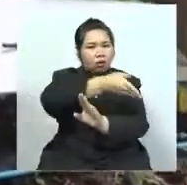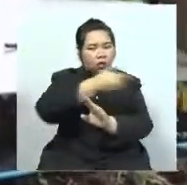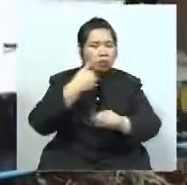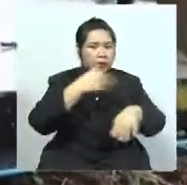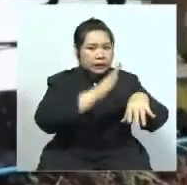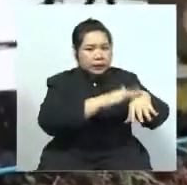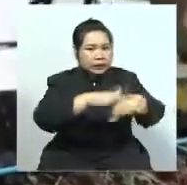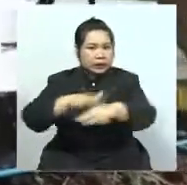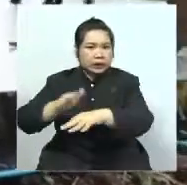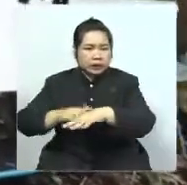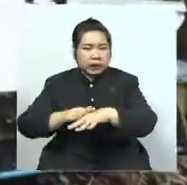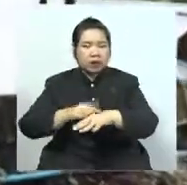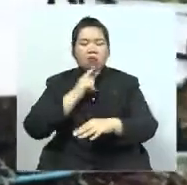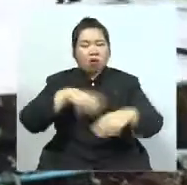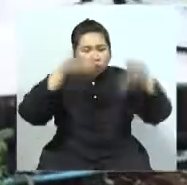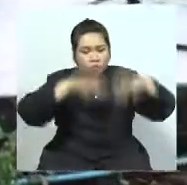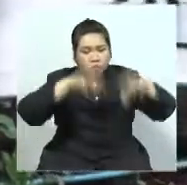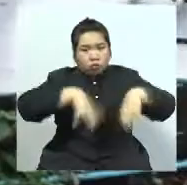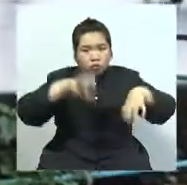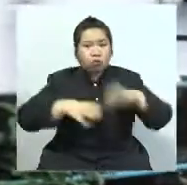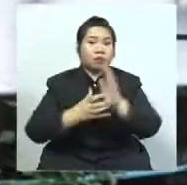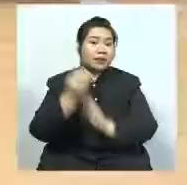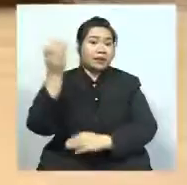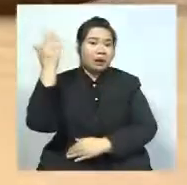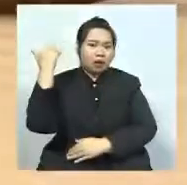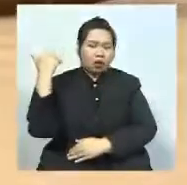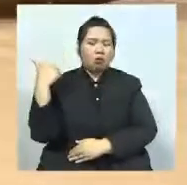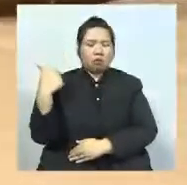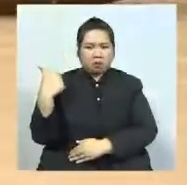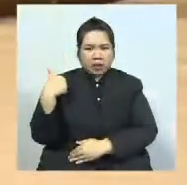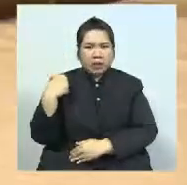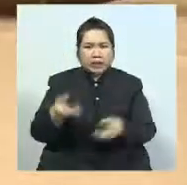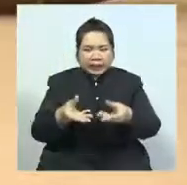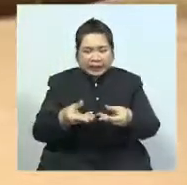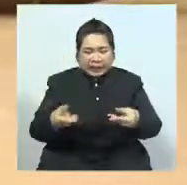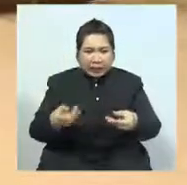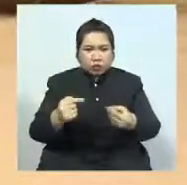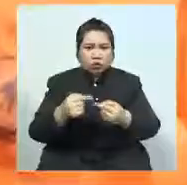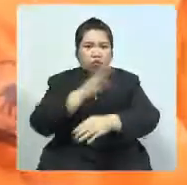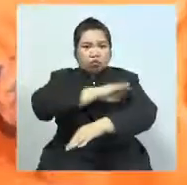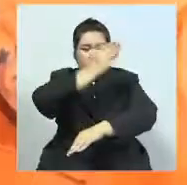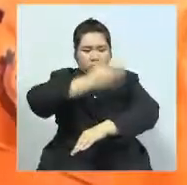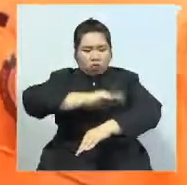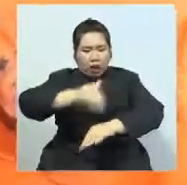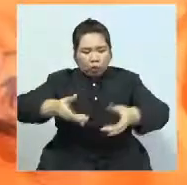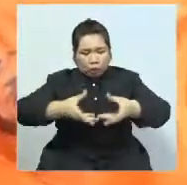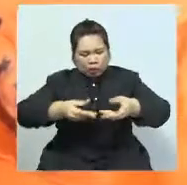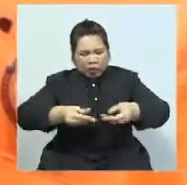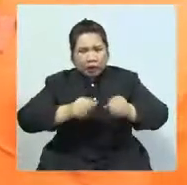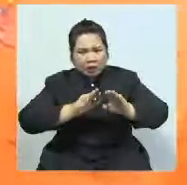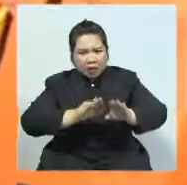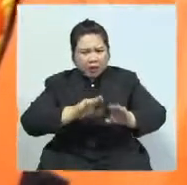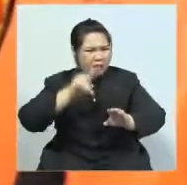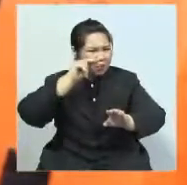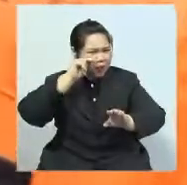ตือนอยู่เหมือนกันว่าฝนที่ตกลงมาอย่างหนักเมื่อช่วงสัปดาห์ที่ผ่านมาเนี่ยก็อาจจะทำให้ดินบนภูเขาเนี่ยแหละตอนนี้อุ้มน้ำ